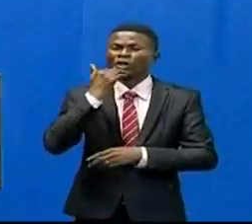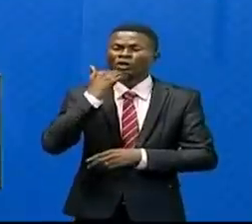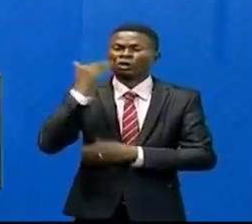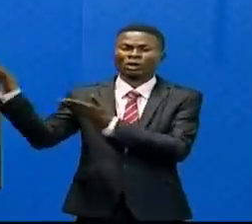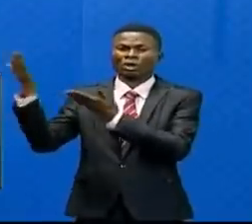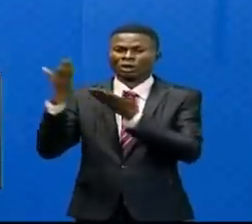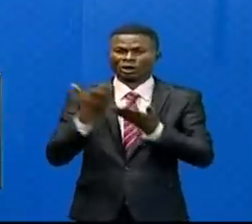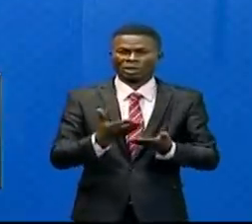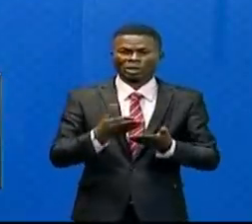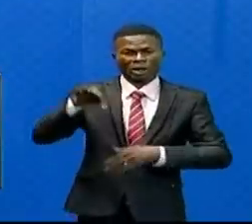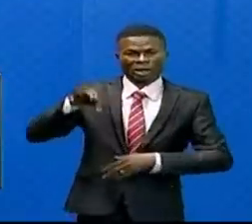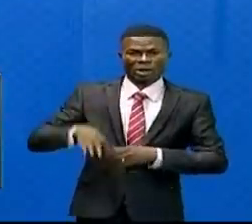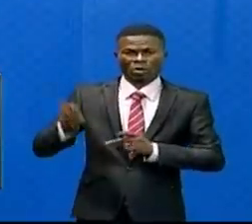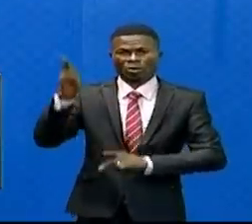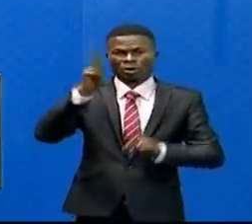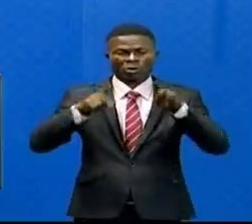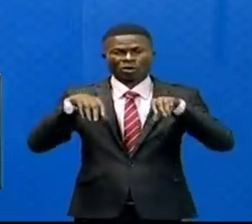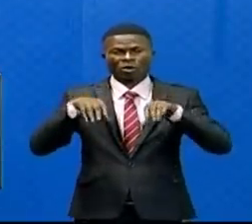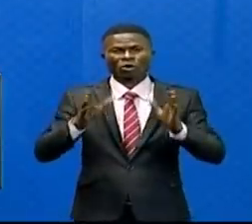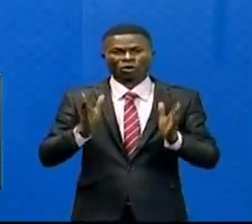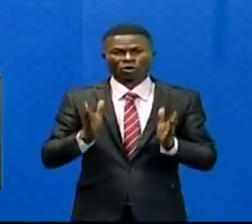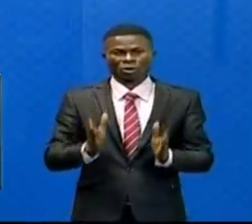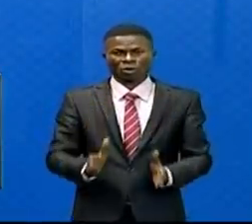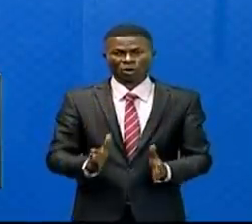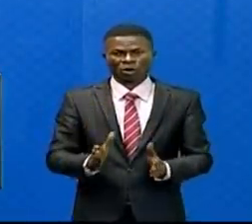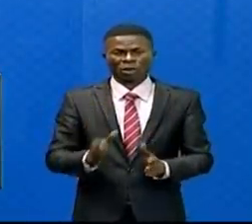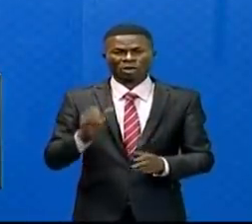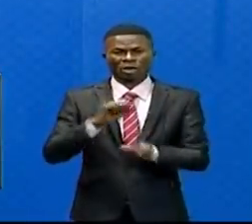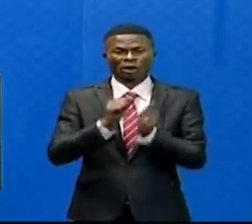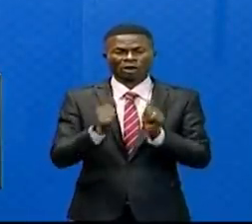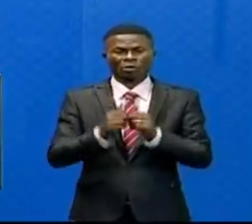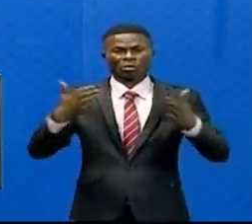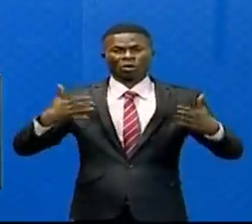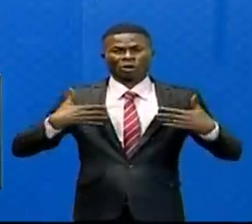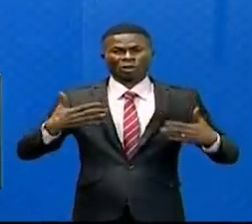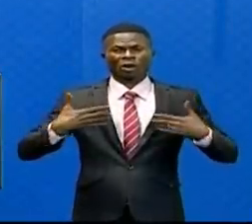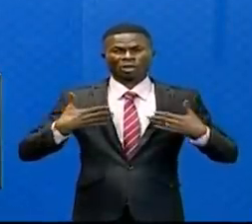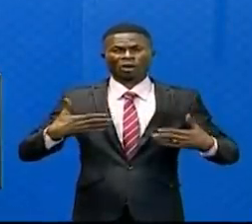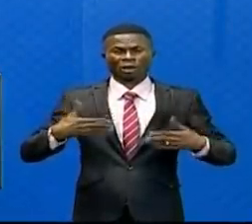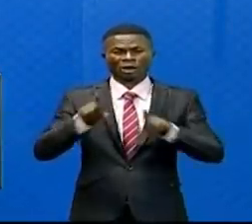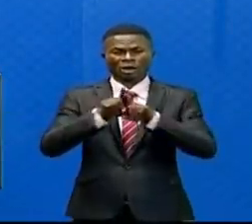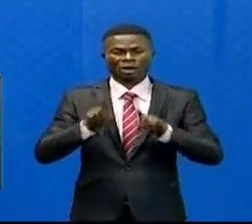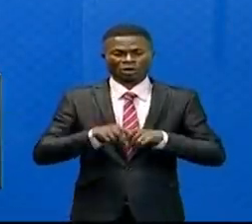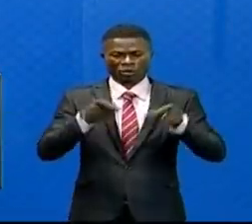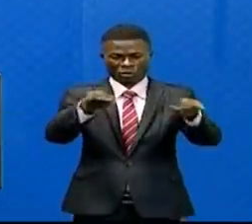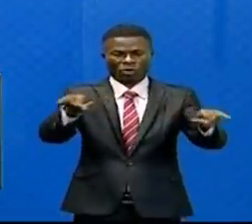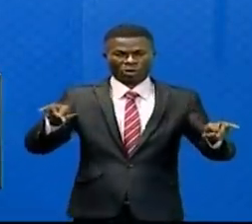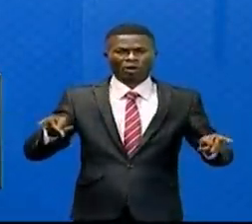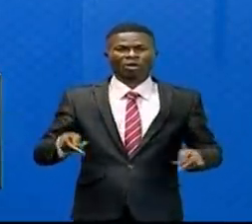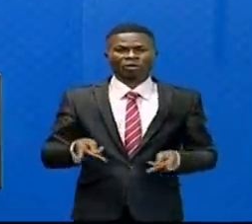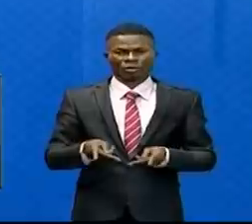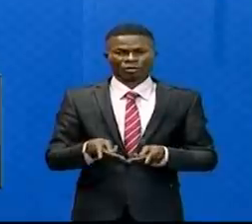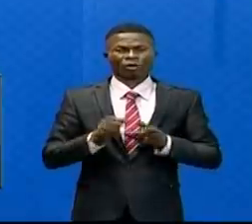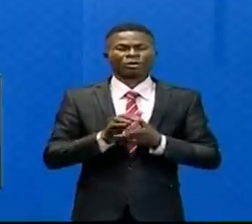réalisés au bénéfice de populations congolaises dans les domaines climatiques et environnementaux.